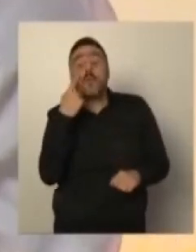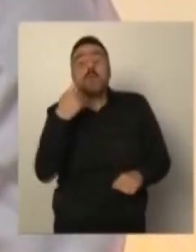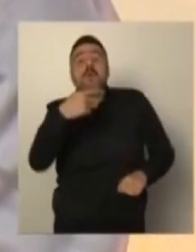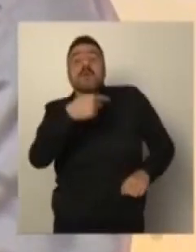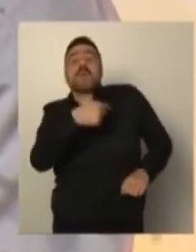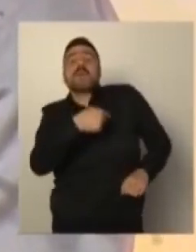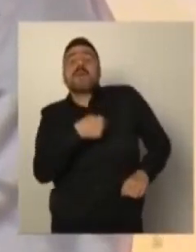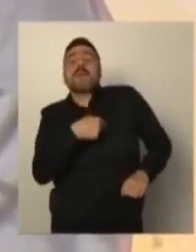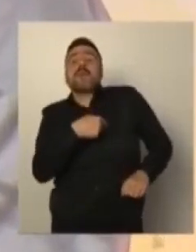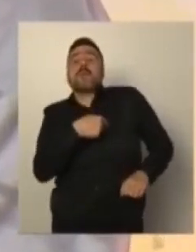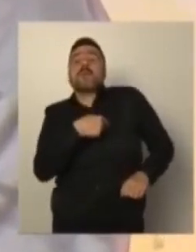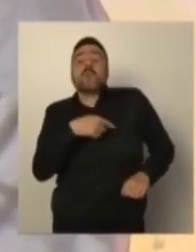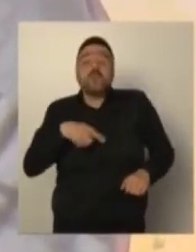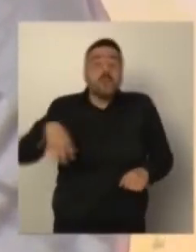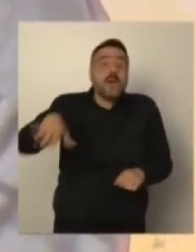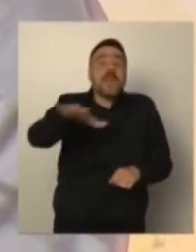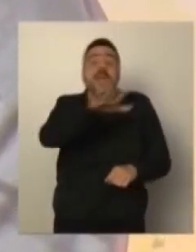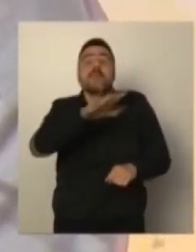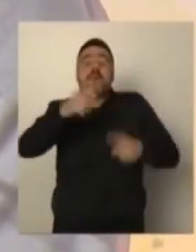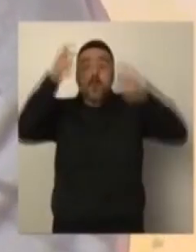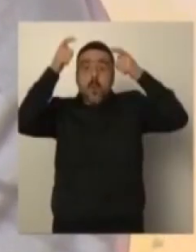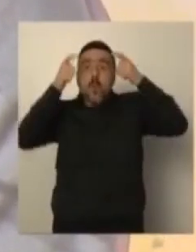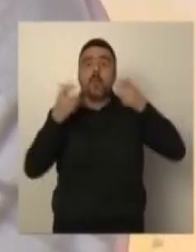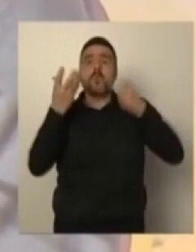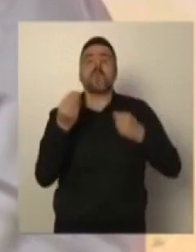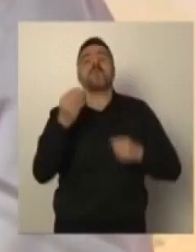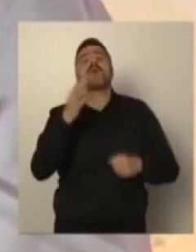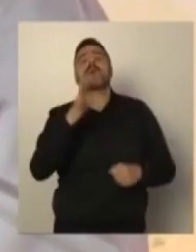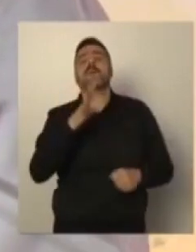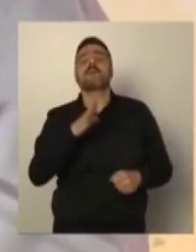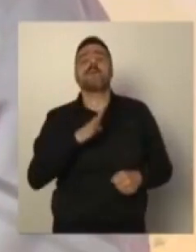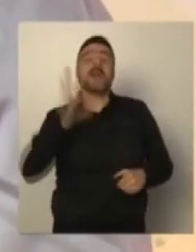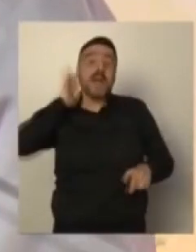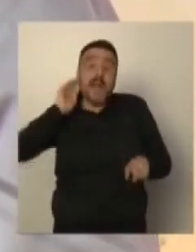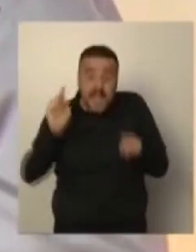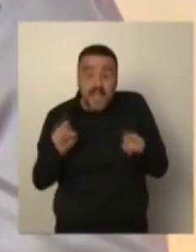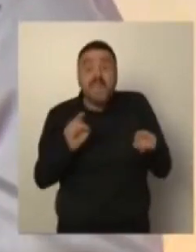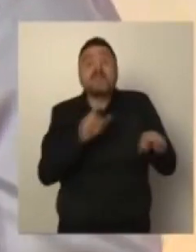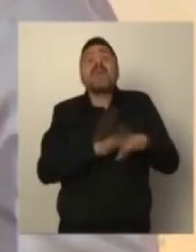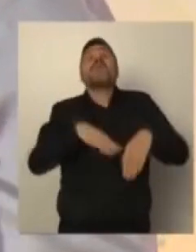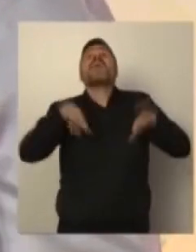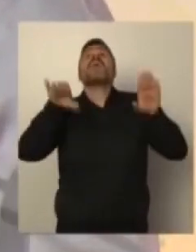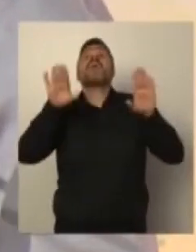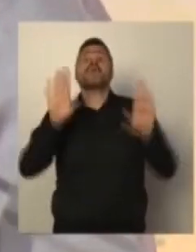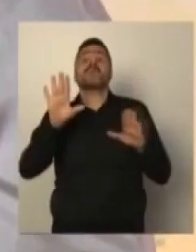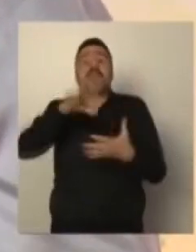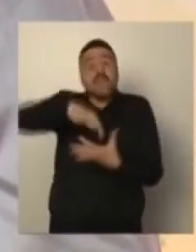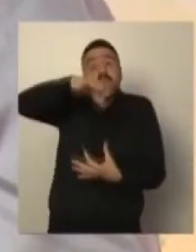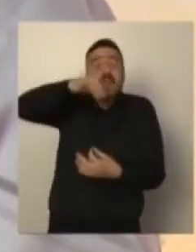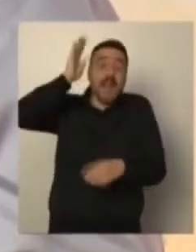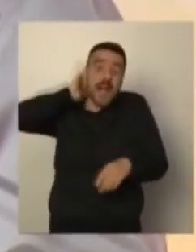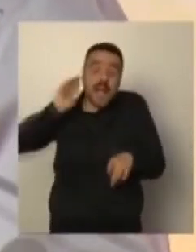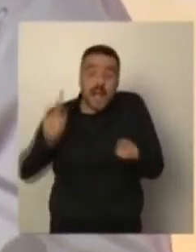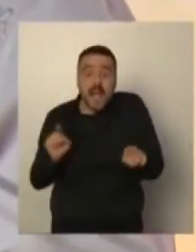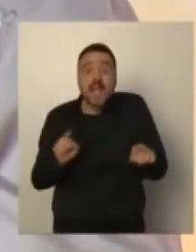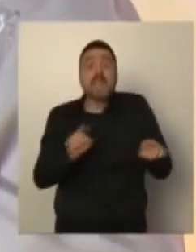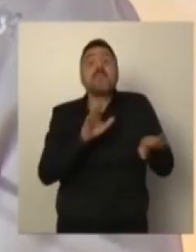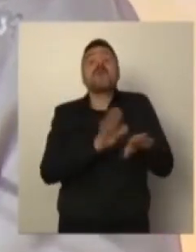gönül bunların hepsi ondan sorumludur. Yani gıybet etmeyin, insanları arkasından